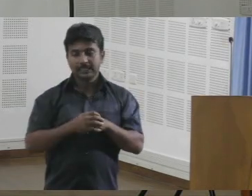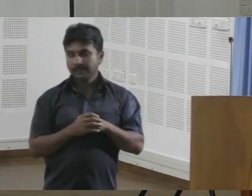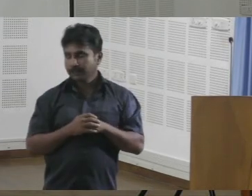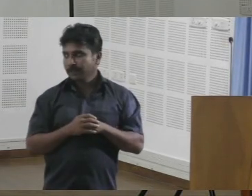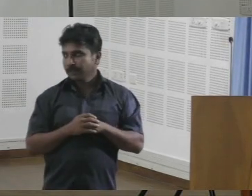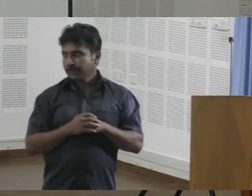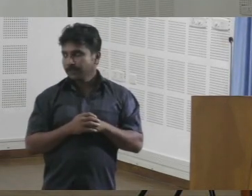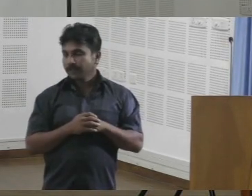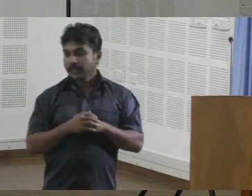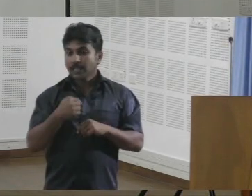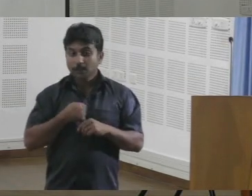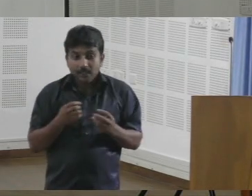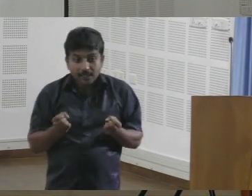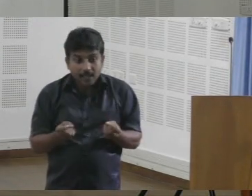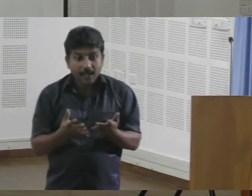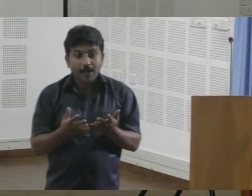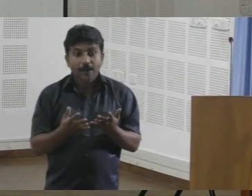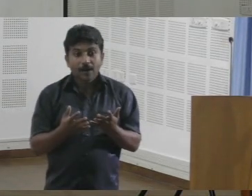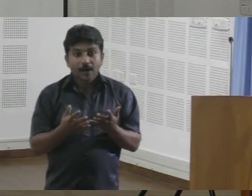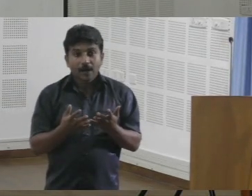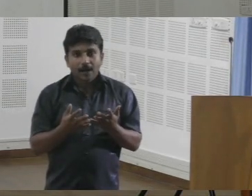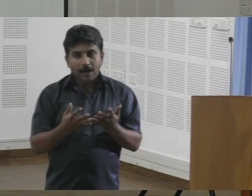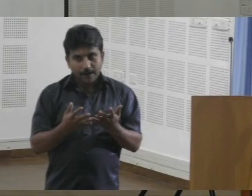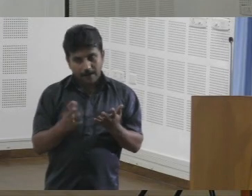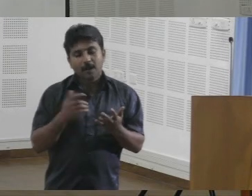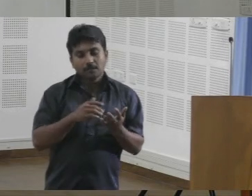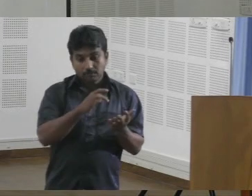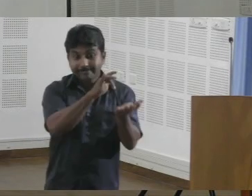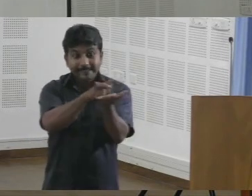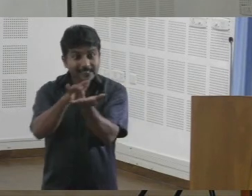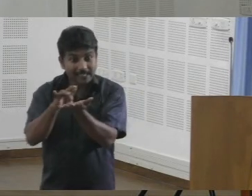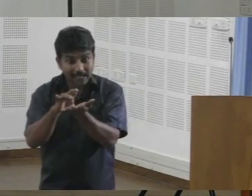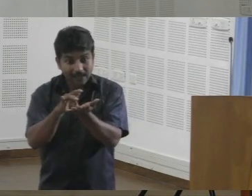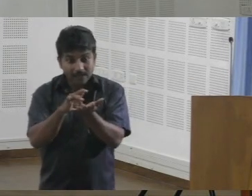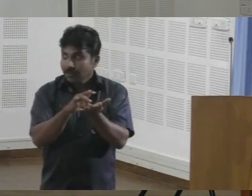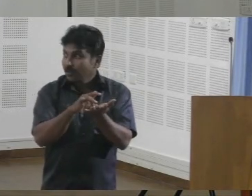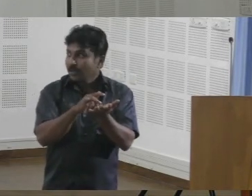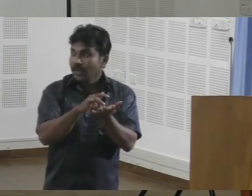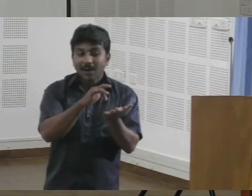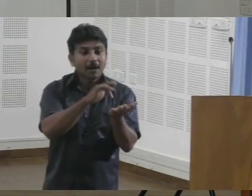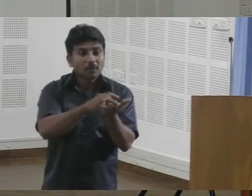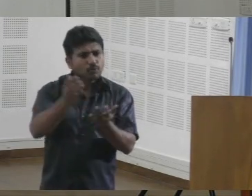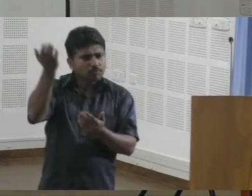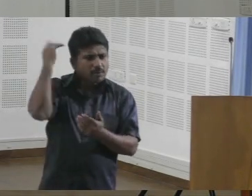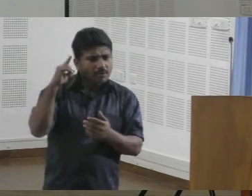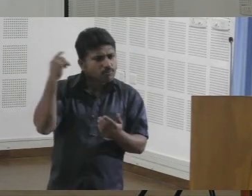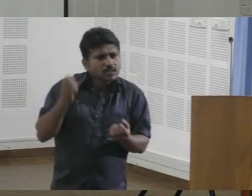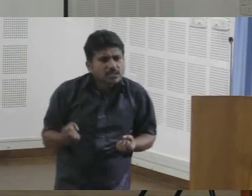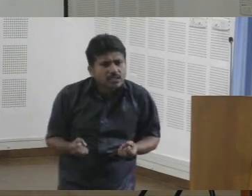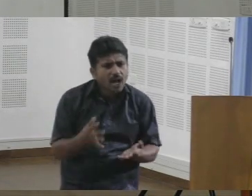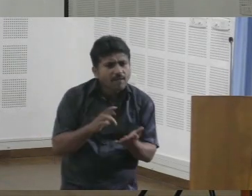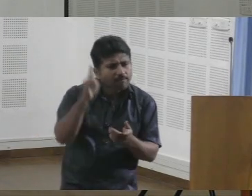അപ്പോൾ ഞങ്ങൾ തുടങ്ങിയത് ഒരുവിധം മോസ്റ്റ് ഓഫ് ദ സെൻറ്ററുകളിൽ നിന്നും ഇങ്ങനെ ആക്സെപ്റ്റ് ചെയ്യാൻ പറ്റില്ല, ഒരുപാട് പ്രശ്നമുള്ള